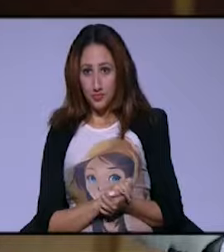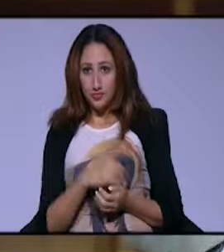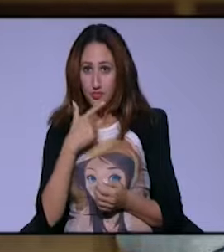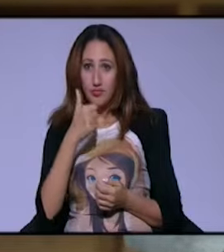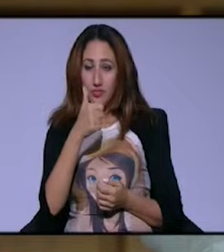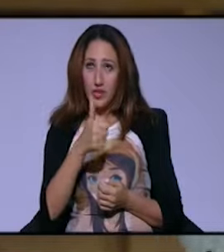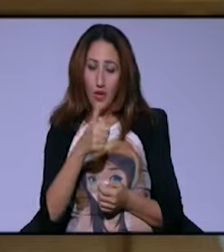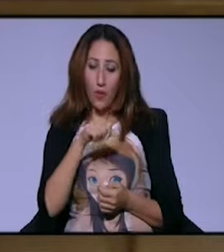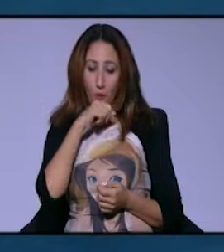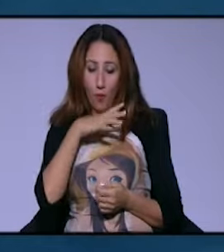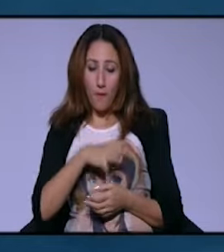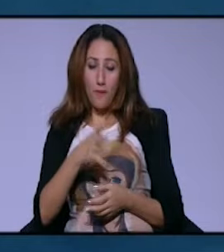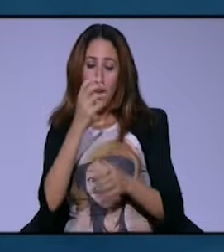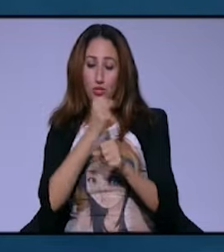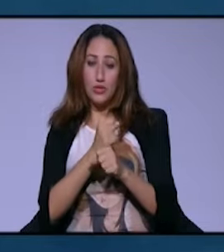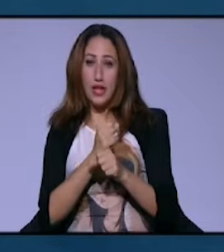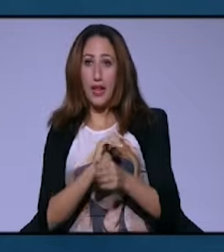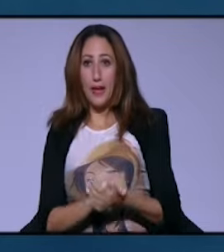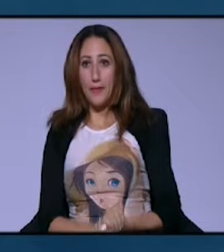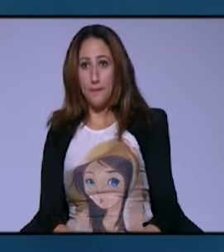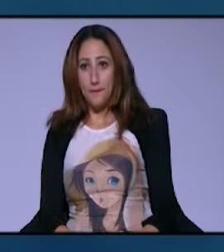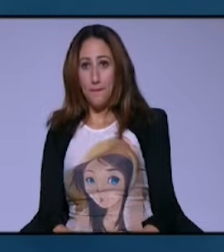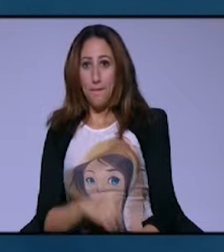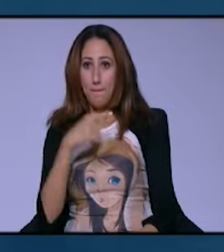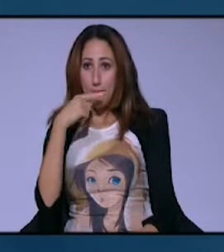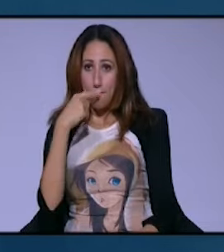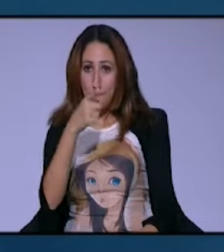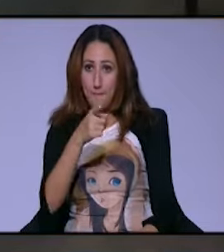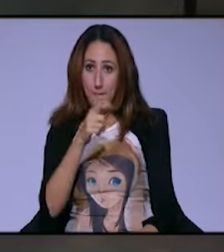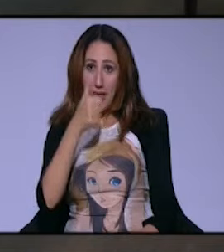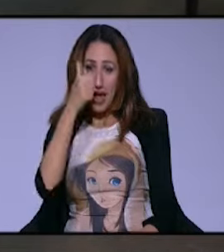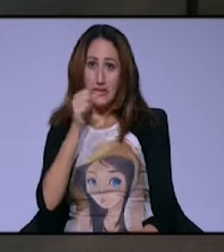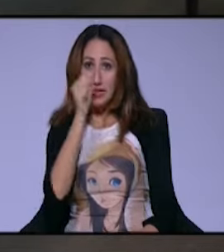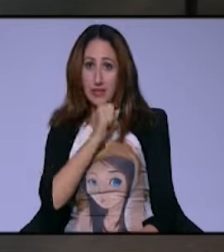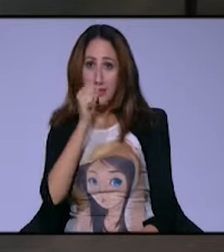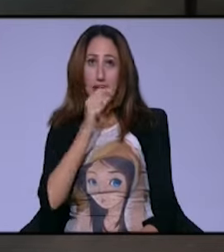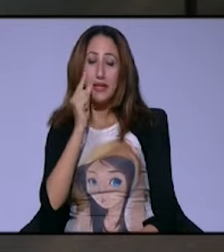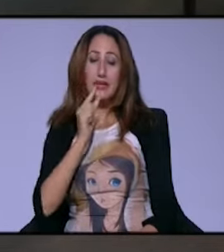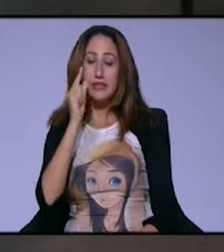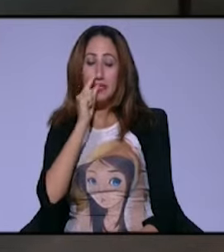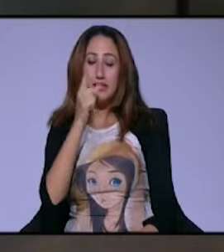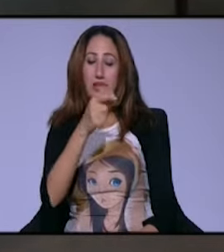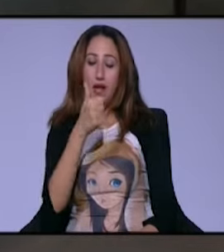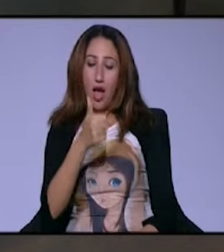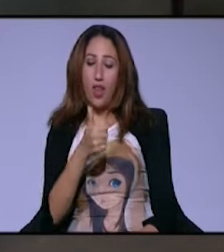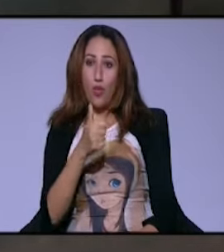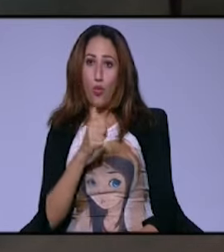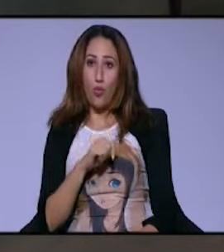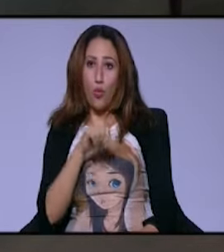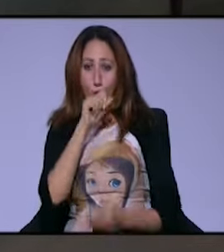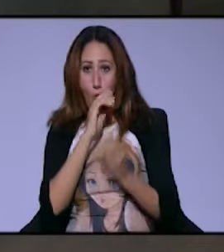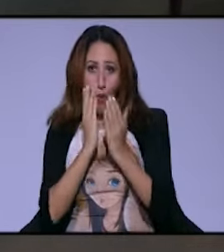اللهم صل وسلم وبارك عليه. عشان كده بنصحه الحقيقة لما يتخصص في الإنشاد، لأن الحقيقة هو